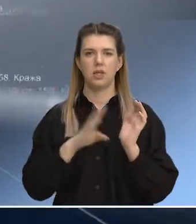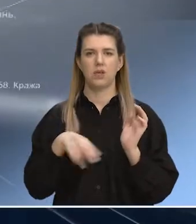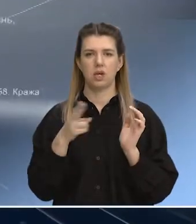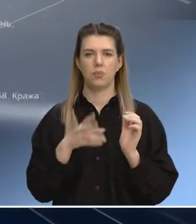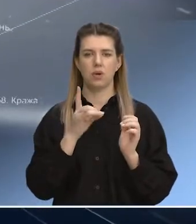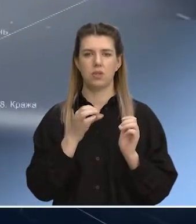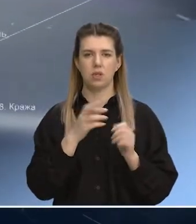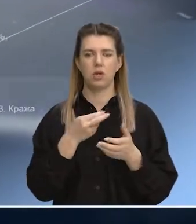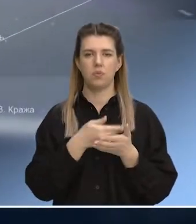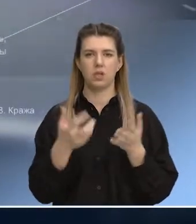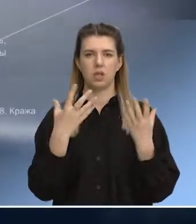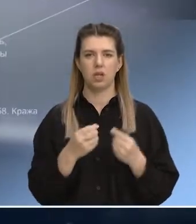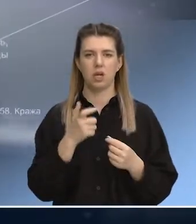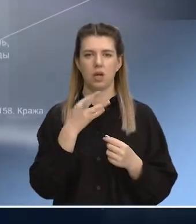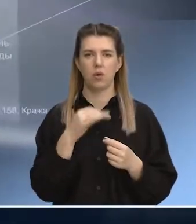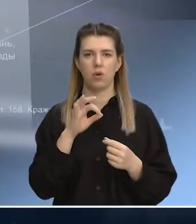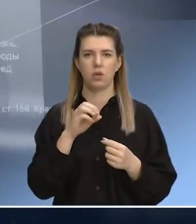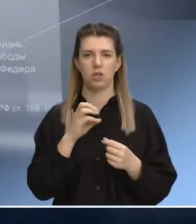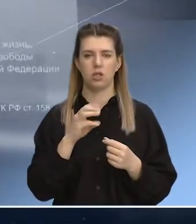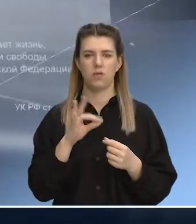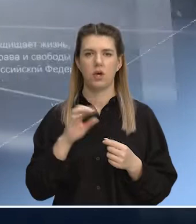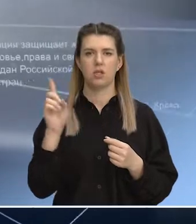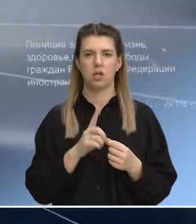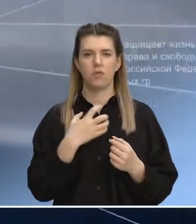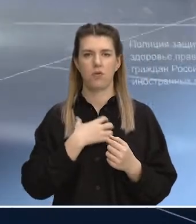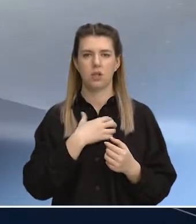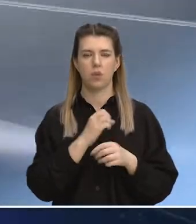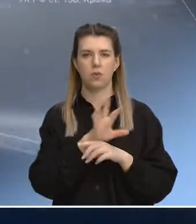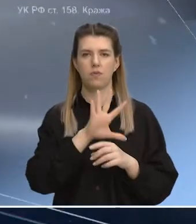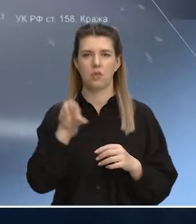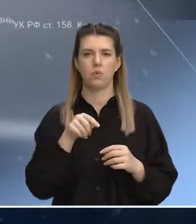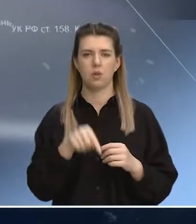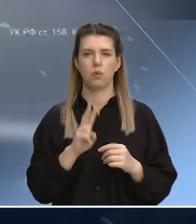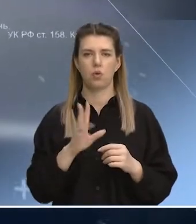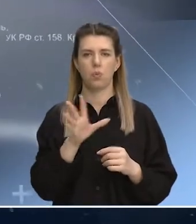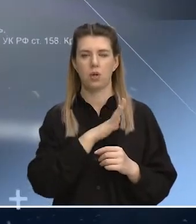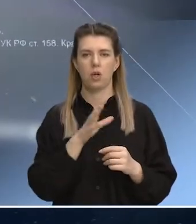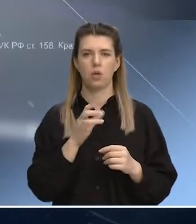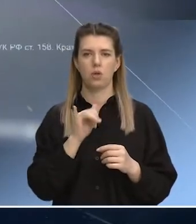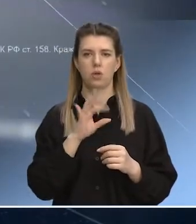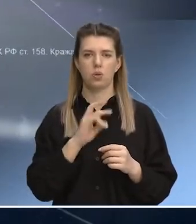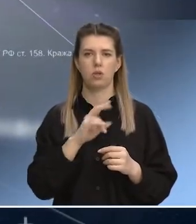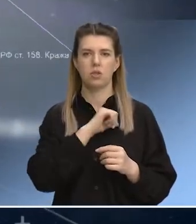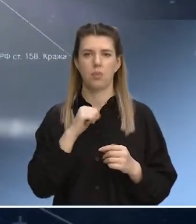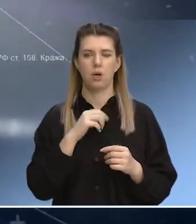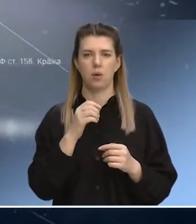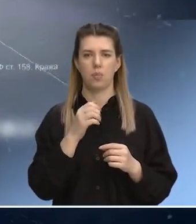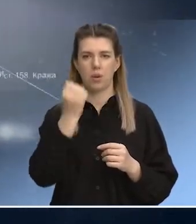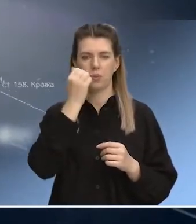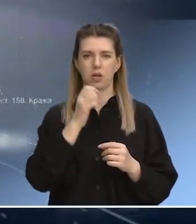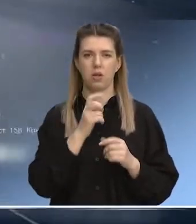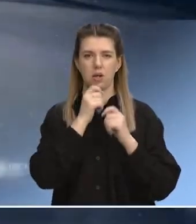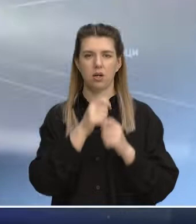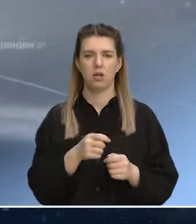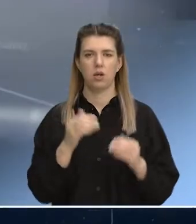9 декабря в России отмечается День Героев Отечества. Значимая дата посвящена всем тем, кто был удостоен самых почетных